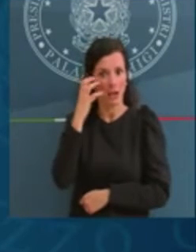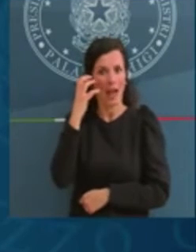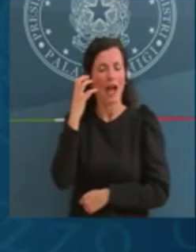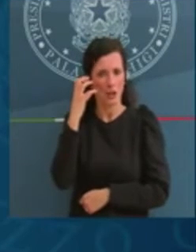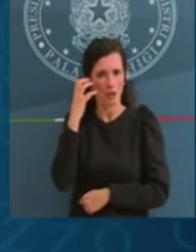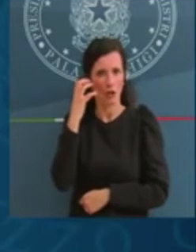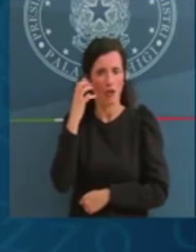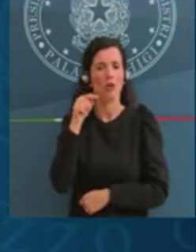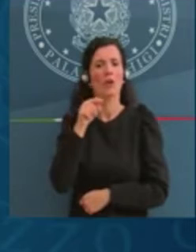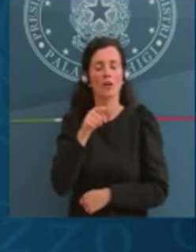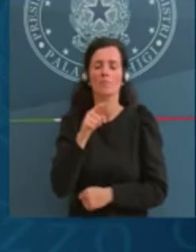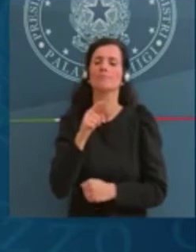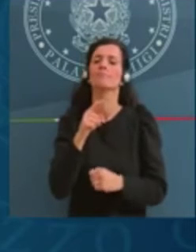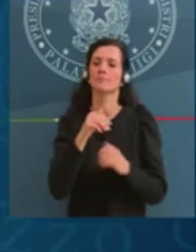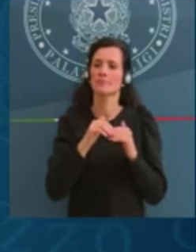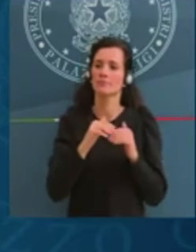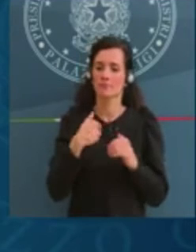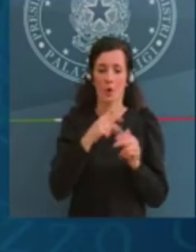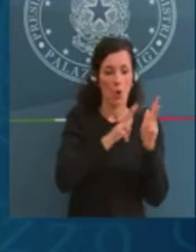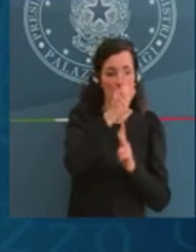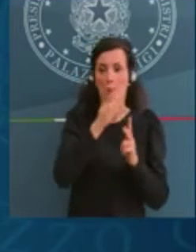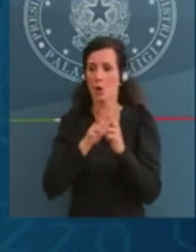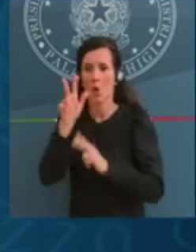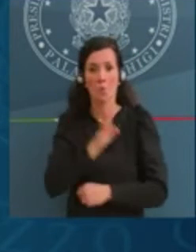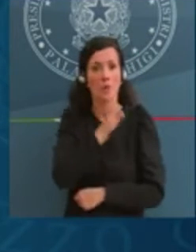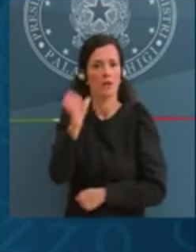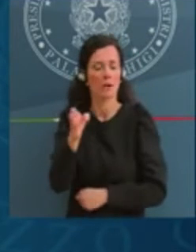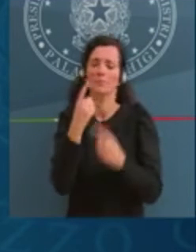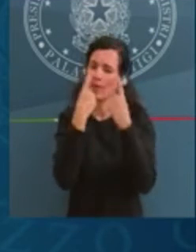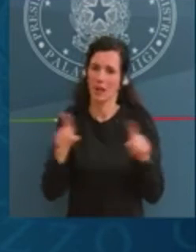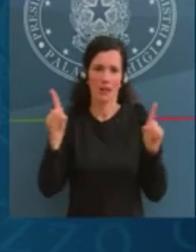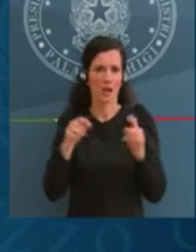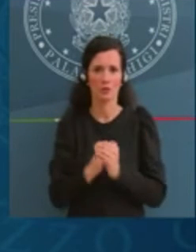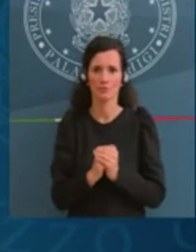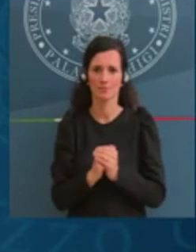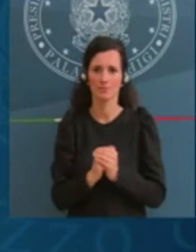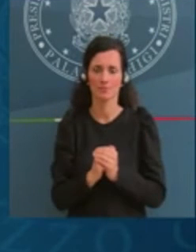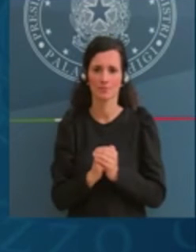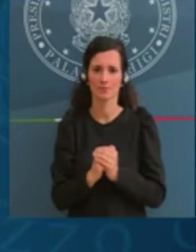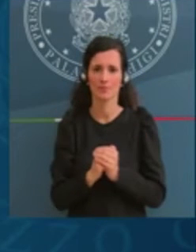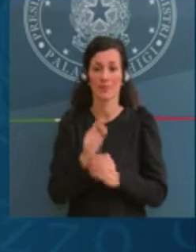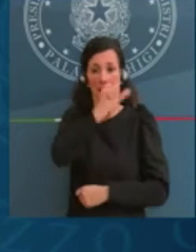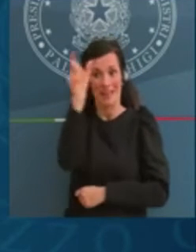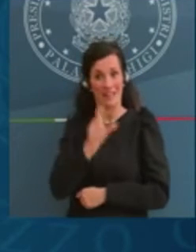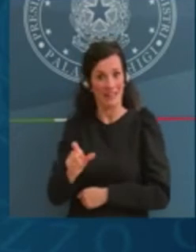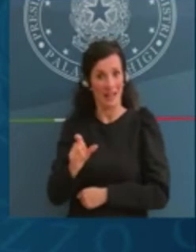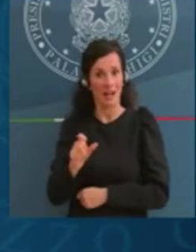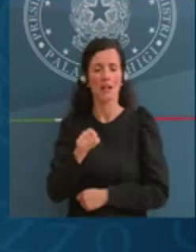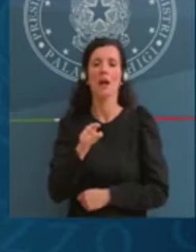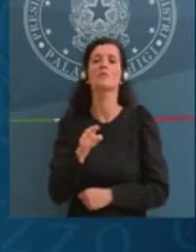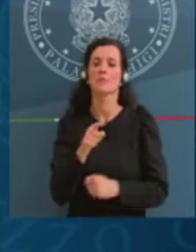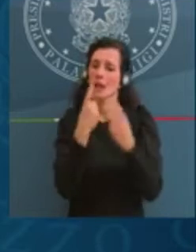essere più violenta della prima e della seconda coprifuoco dalle 22 alle 5 vietati tutti gli spostamenti tra regioni anche per